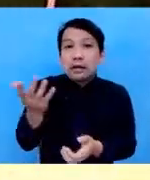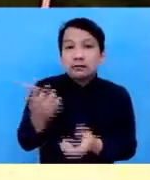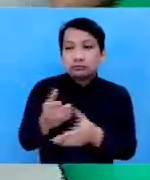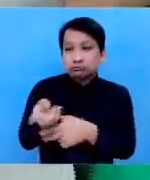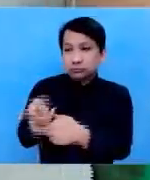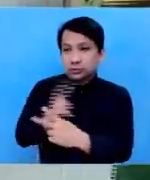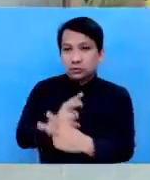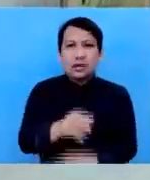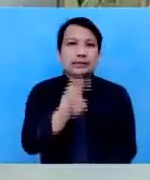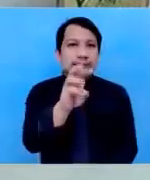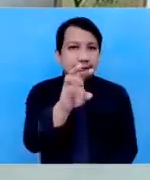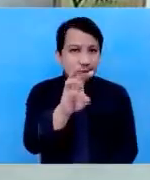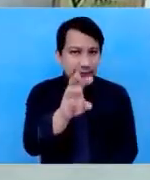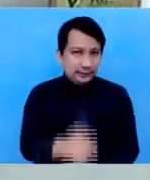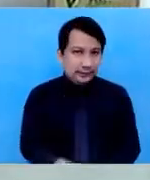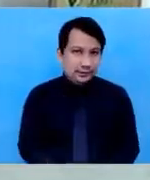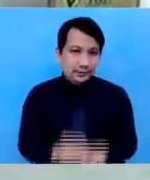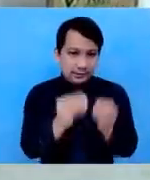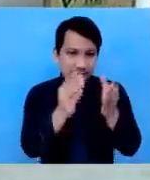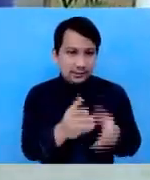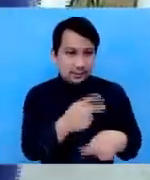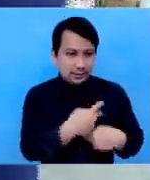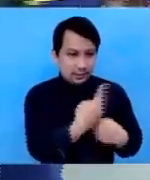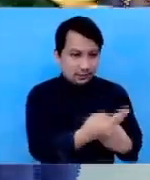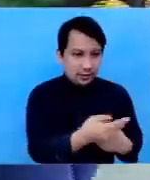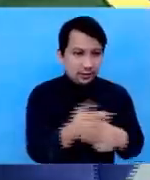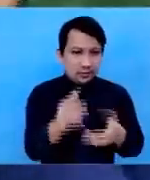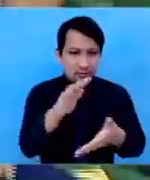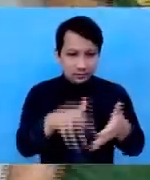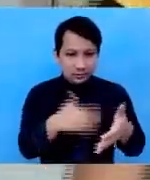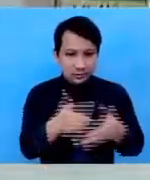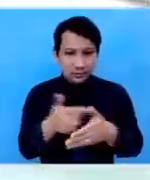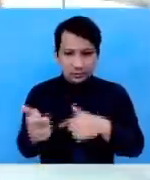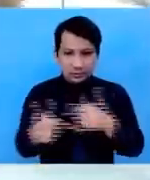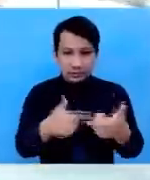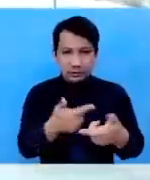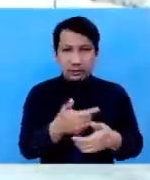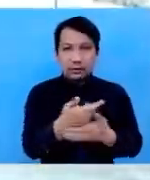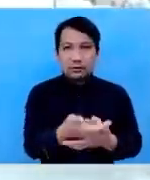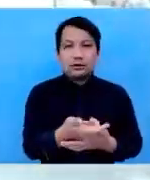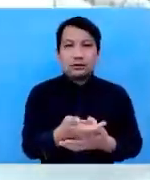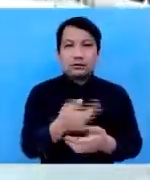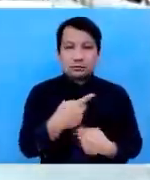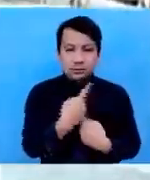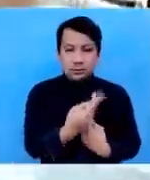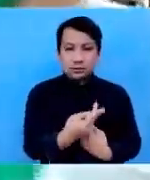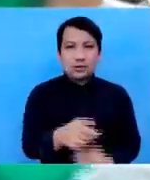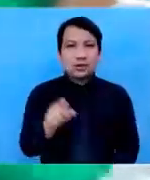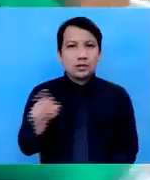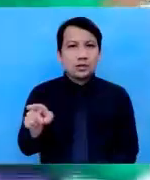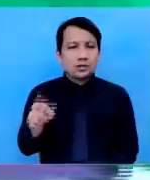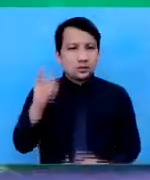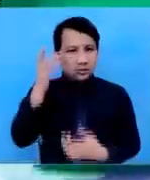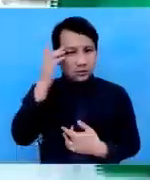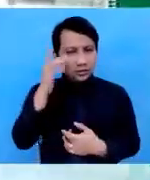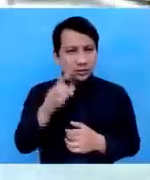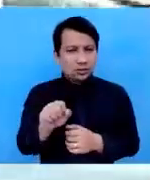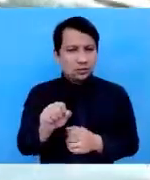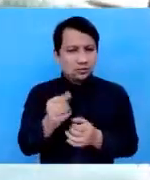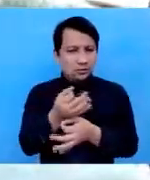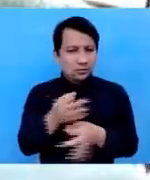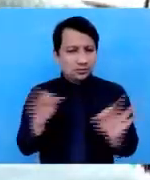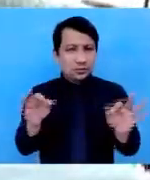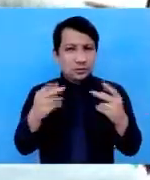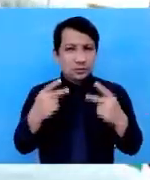po. Hiling pa ng mga guro, dagdagan ang natatanggap nilang benepisyo tulad ng sick leave, libreng physical check-up at iba